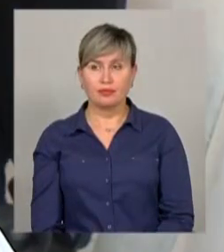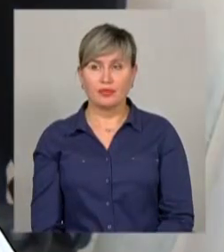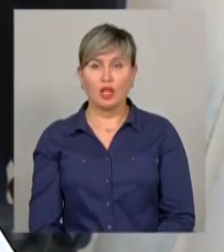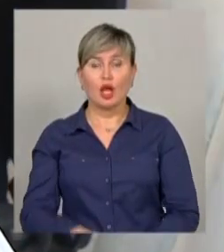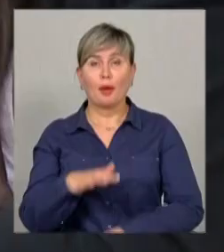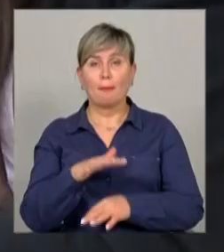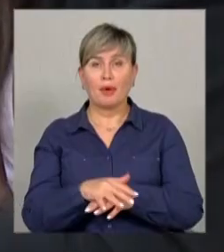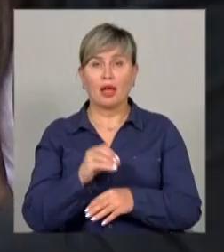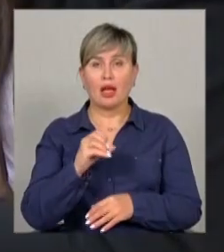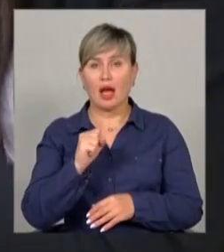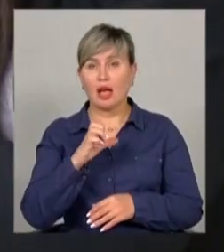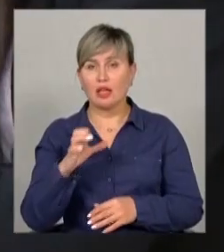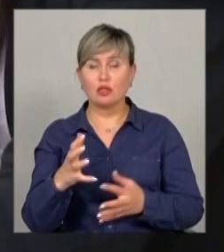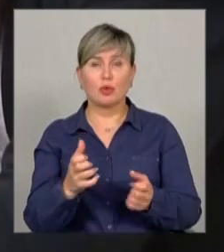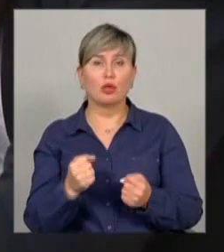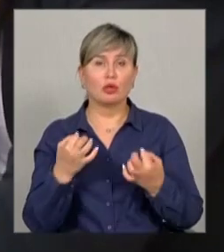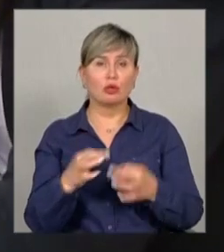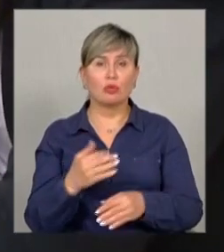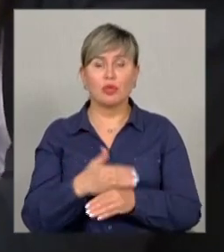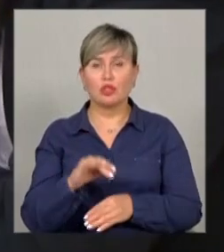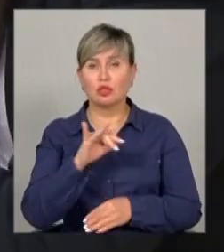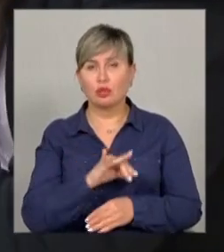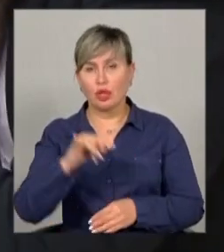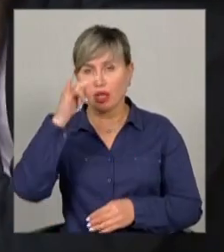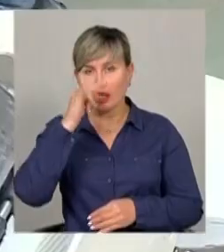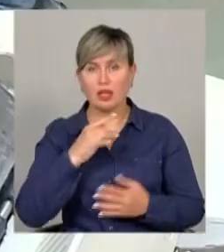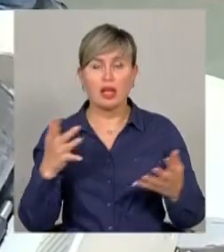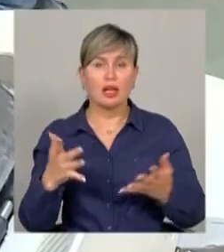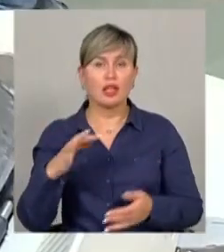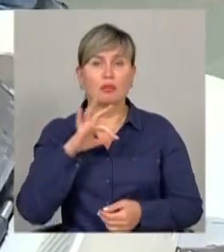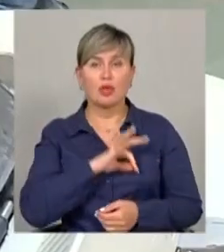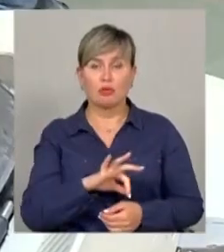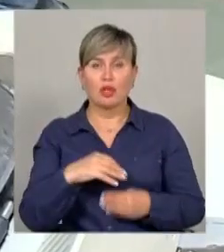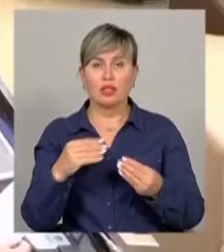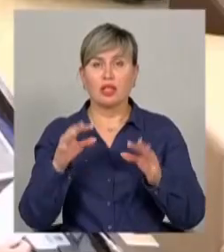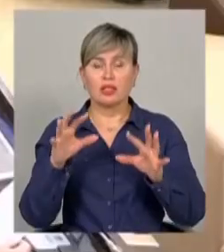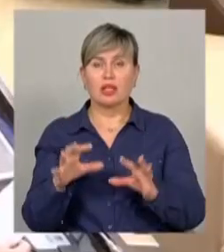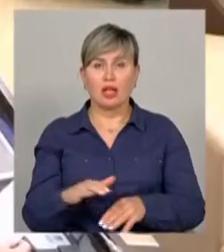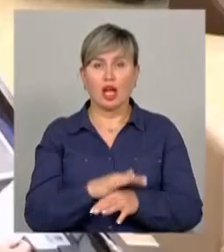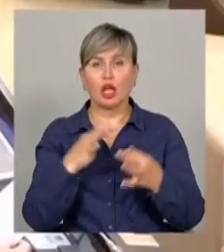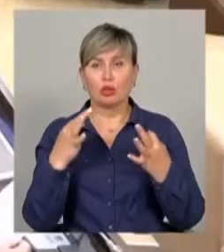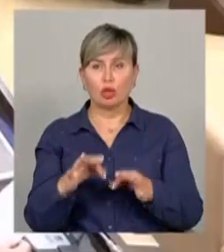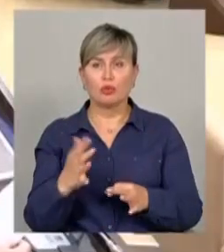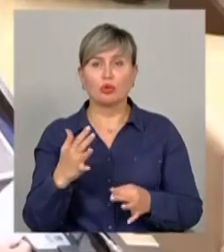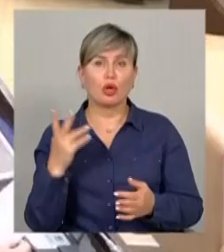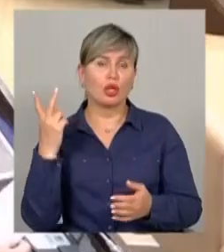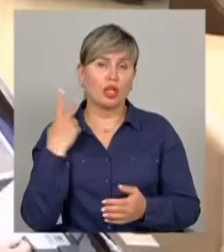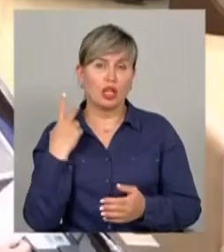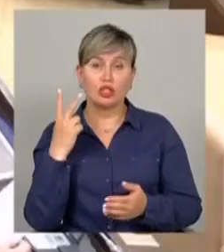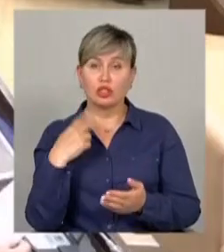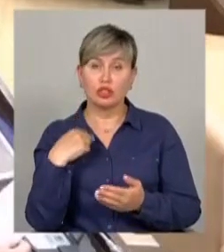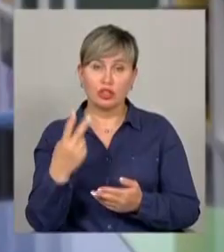Банки стран ЕАЭС получат доступ к кредитным историям казахстанцев. Какие преимущества даст закон, одобренный Сенатом, и сколько должны